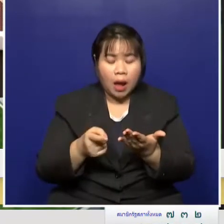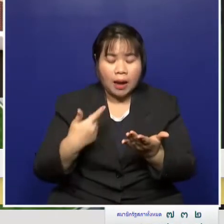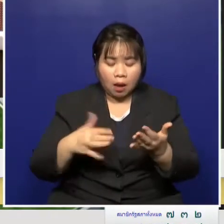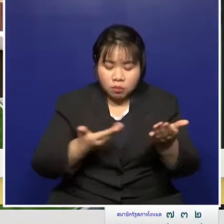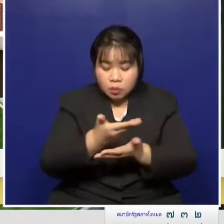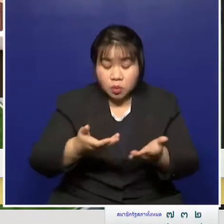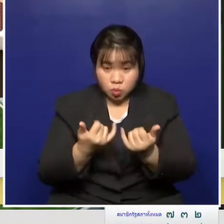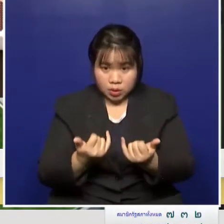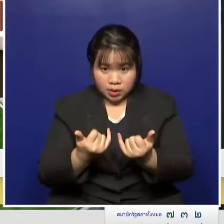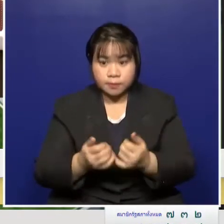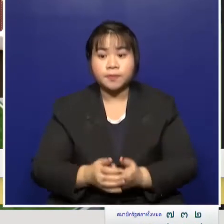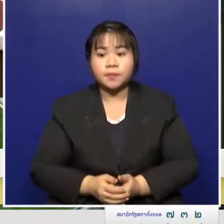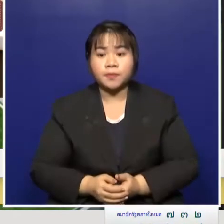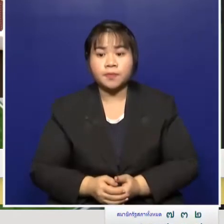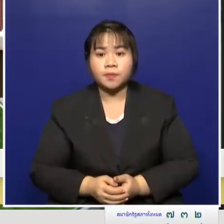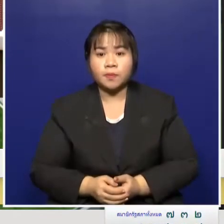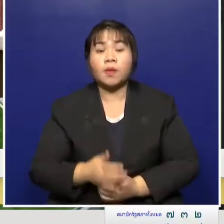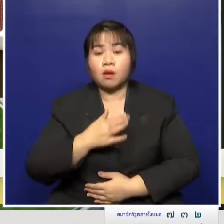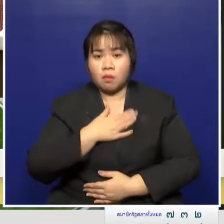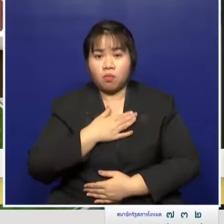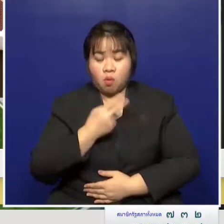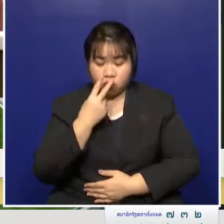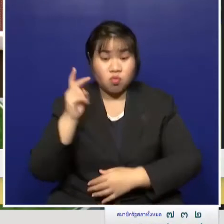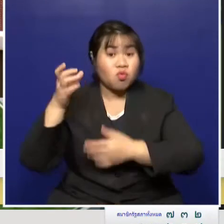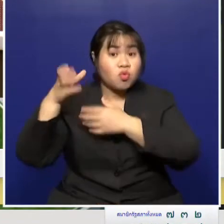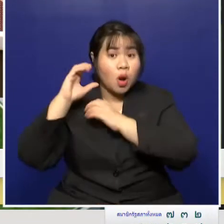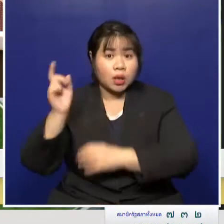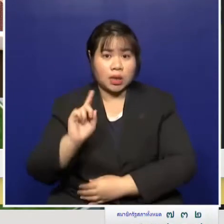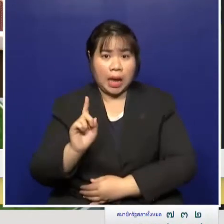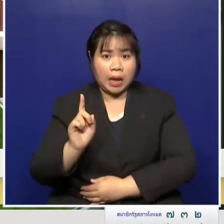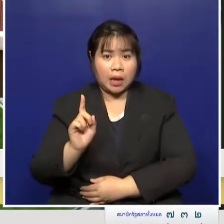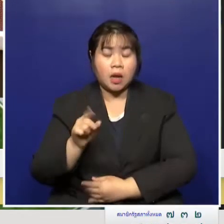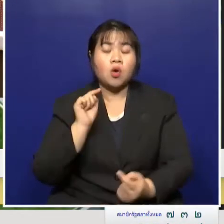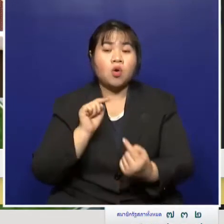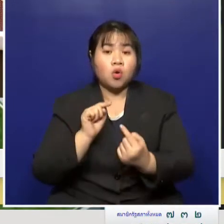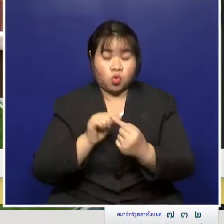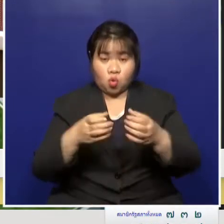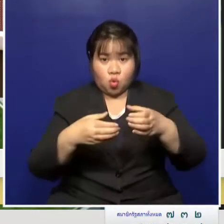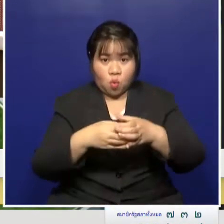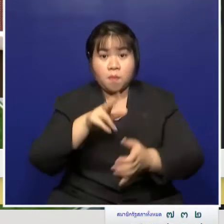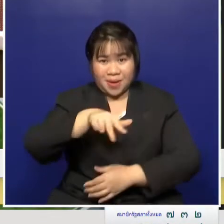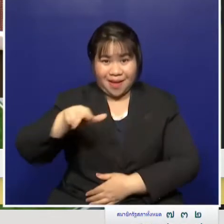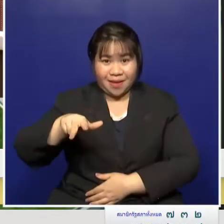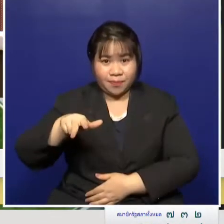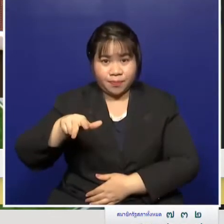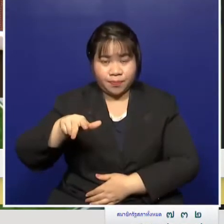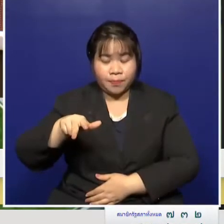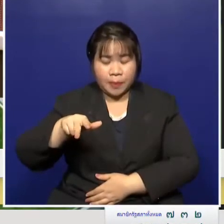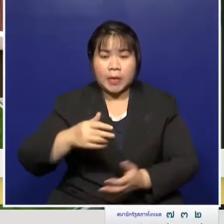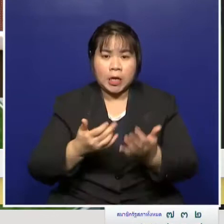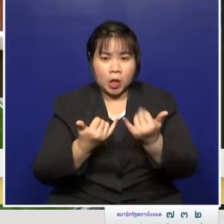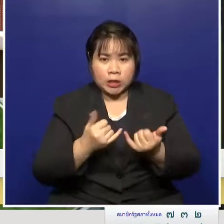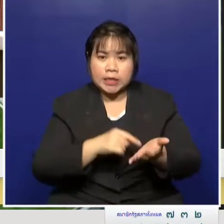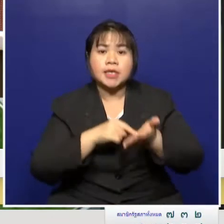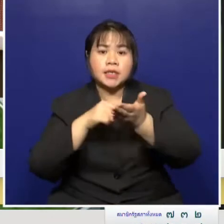ในวันนี้และผมขอทบทวนว่าในส่วนของพรรคเพื่อไทยได้เสน